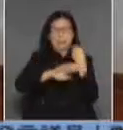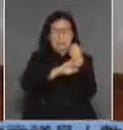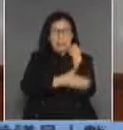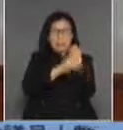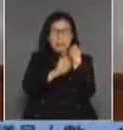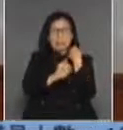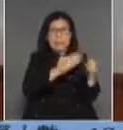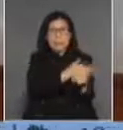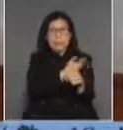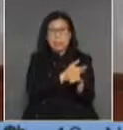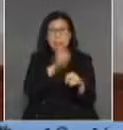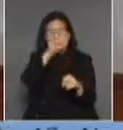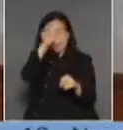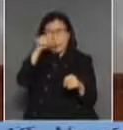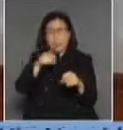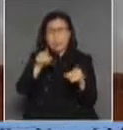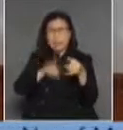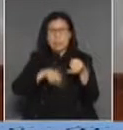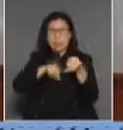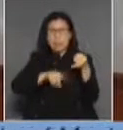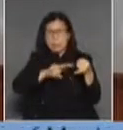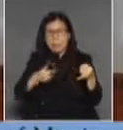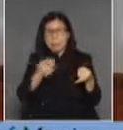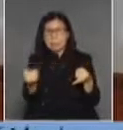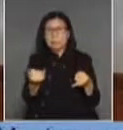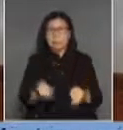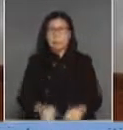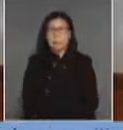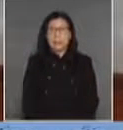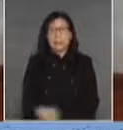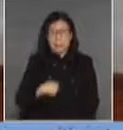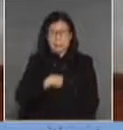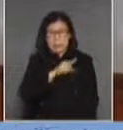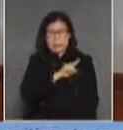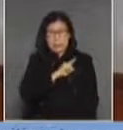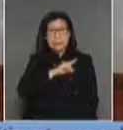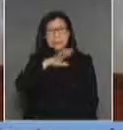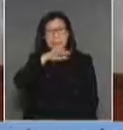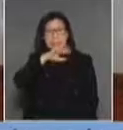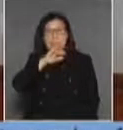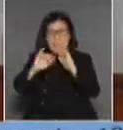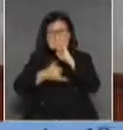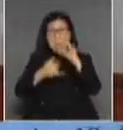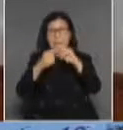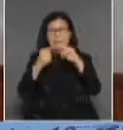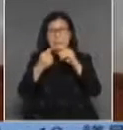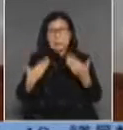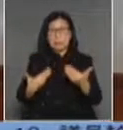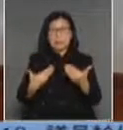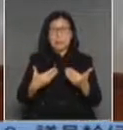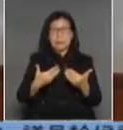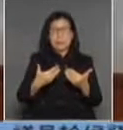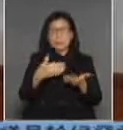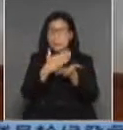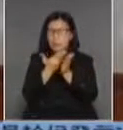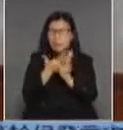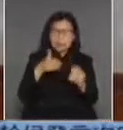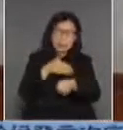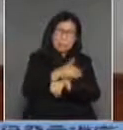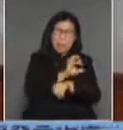化。主席，我承認假難民問題以至其衍生的社會問